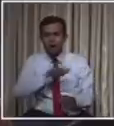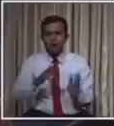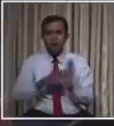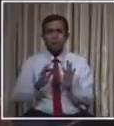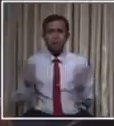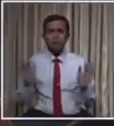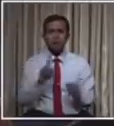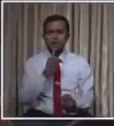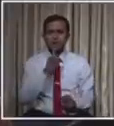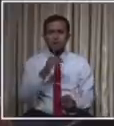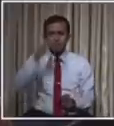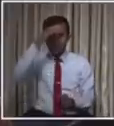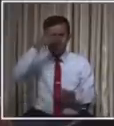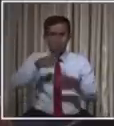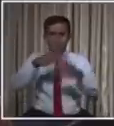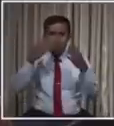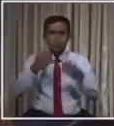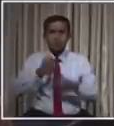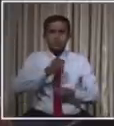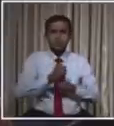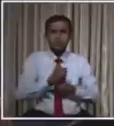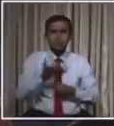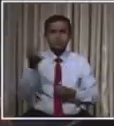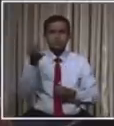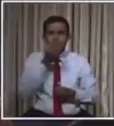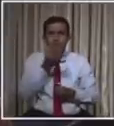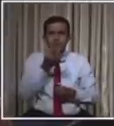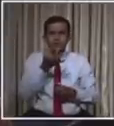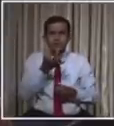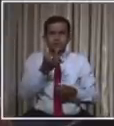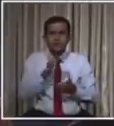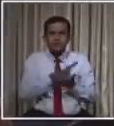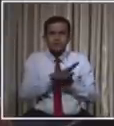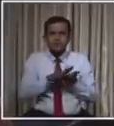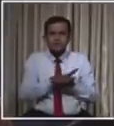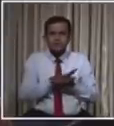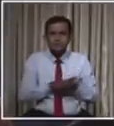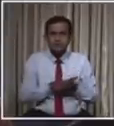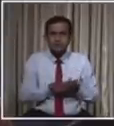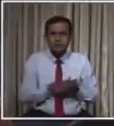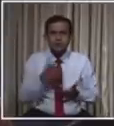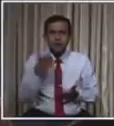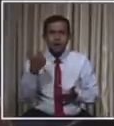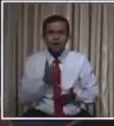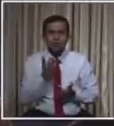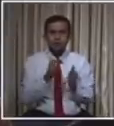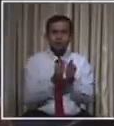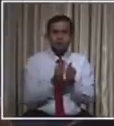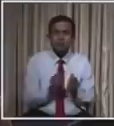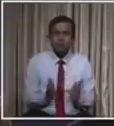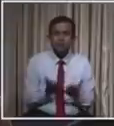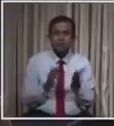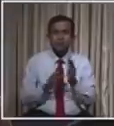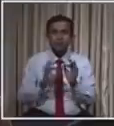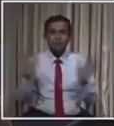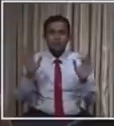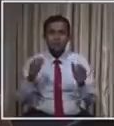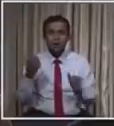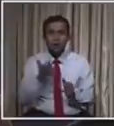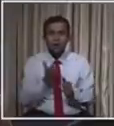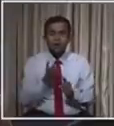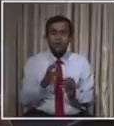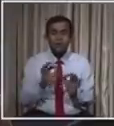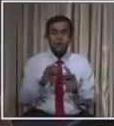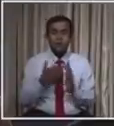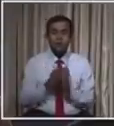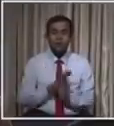කියනවා මේ පාස්කු ප්‍රහාරයට ආණ්ඩුවට එන චෝදනා ටික ටික දැන් සුද්ධ කරන්න පටන් අරගෙන තියෙනවා අලුත්ම වැඩක් පටන් අරගෙන තියෙනවා මාධ්‍ය අලුත් කැම්පේන් එකක්